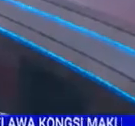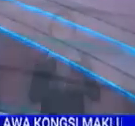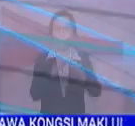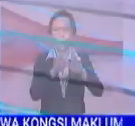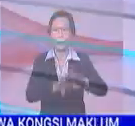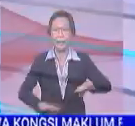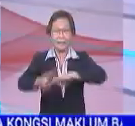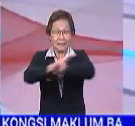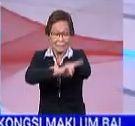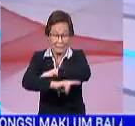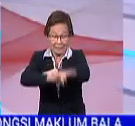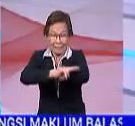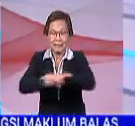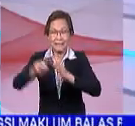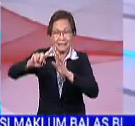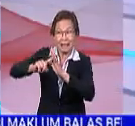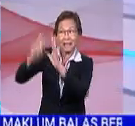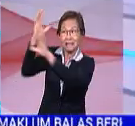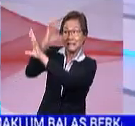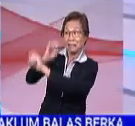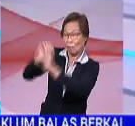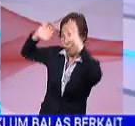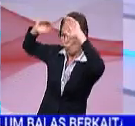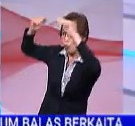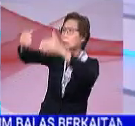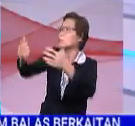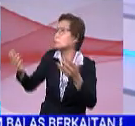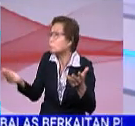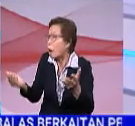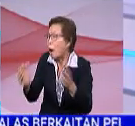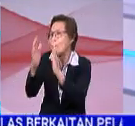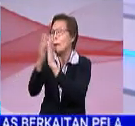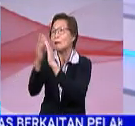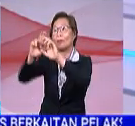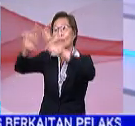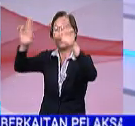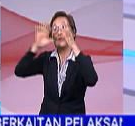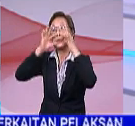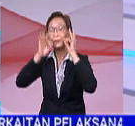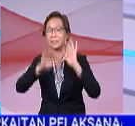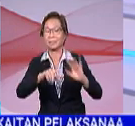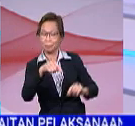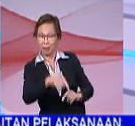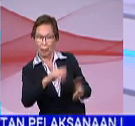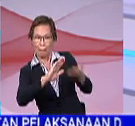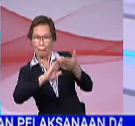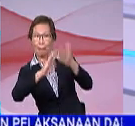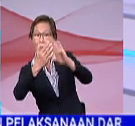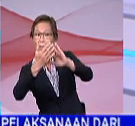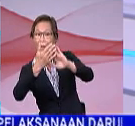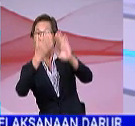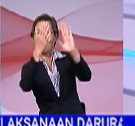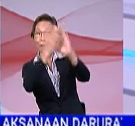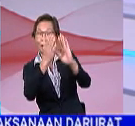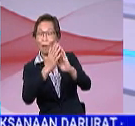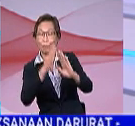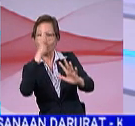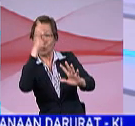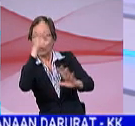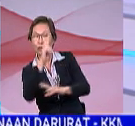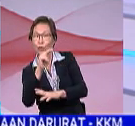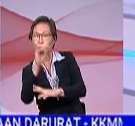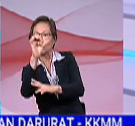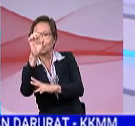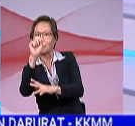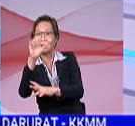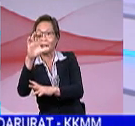Kami mulakan dengan Sarawak. Antara fokusnya, Bandaraya Kuching bakal diangkat menjadi Bandaraya Kreatif UNESCO. Untuk laporan